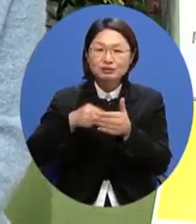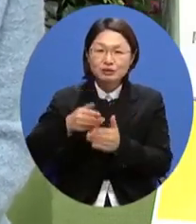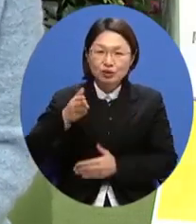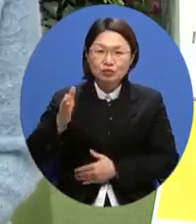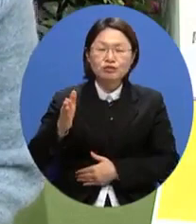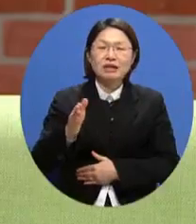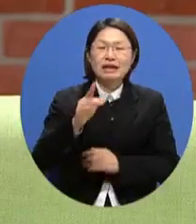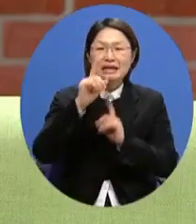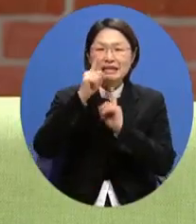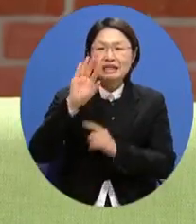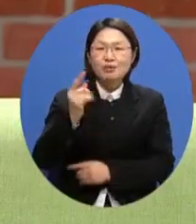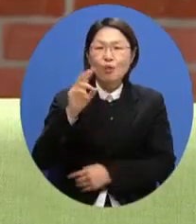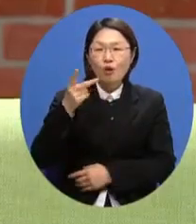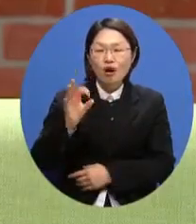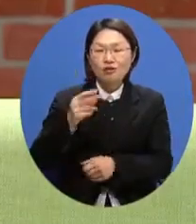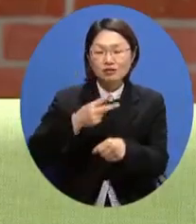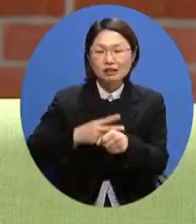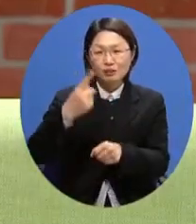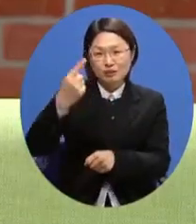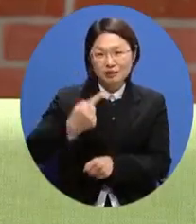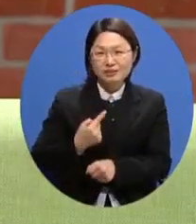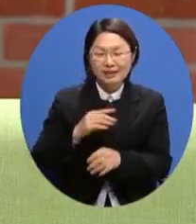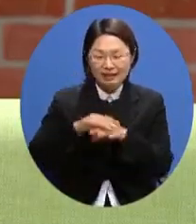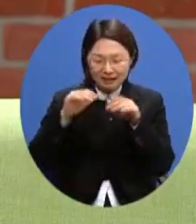선생님 나오셨습니다. 안녕하세요. 안녕하세요.